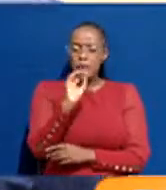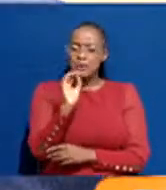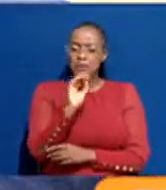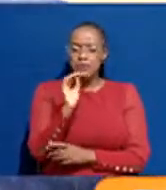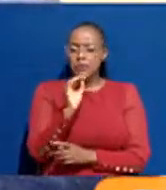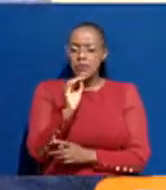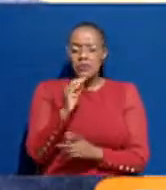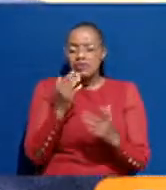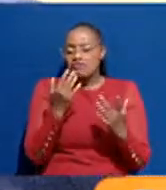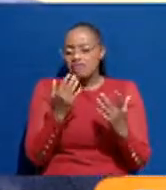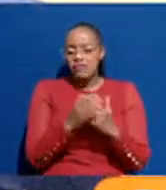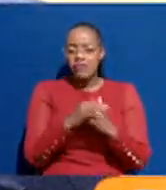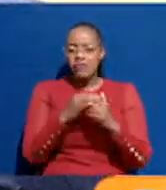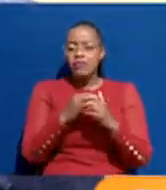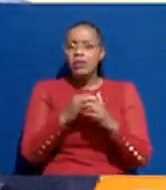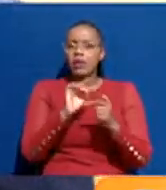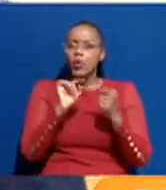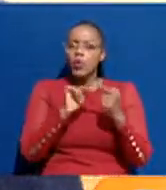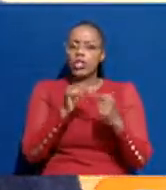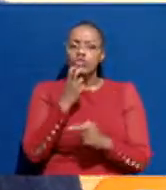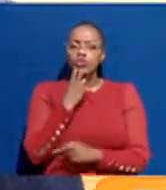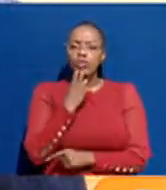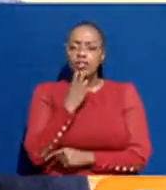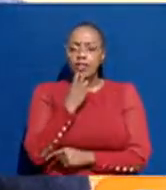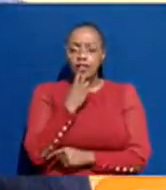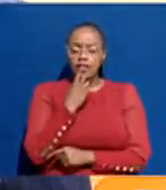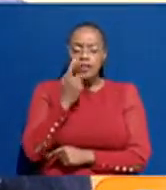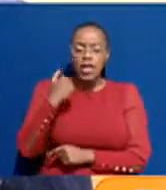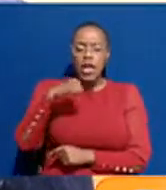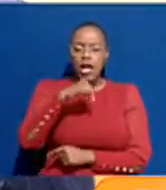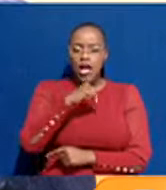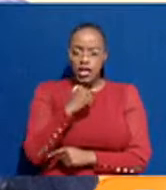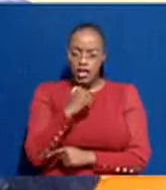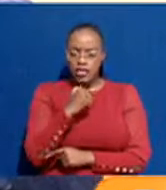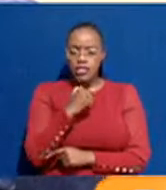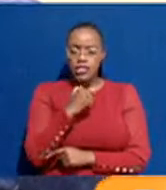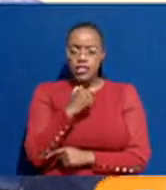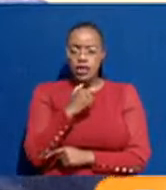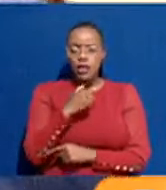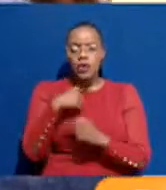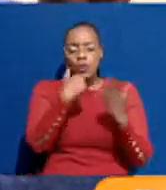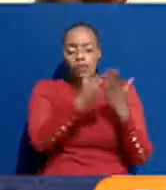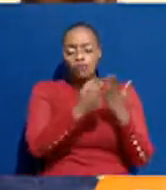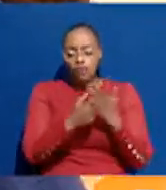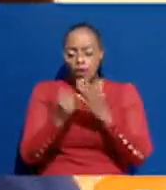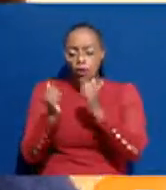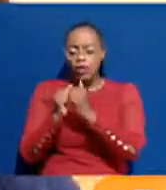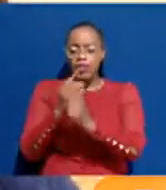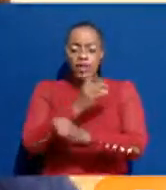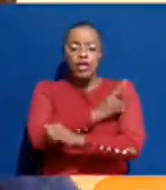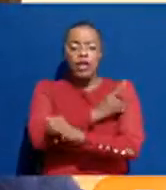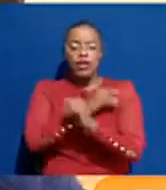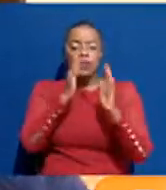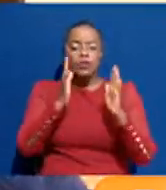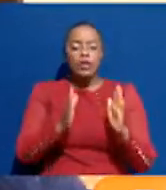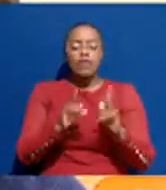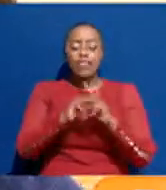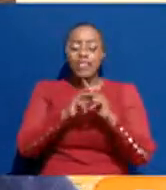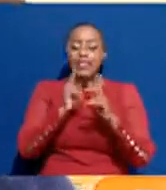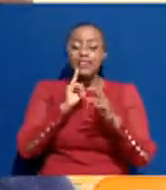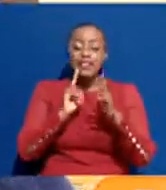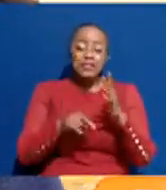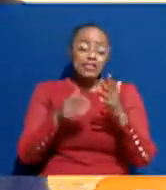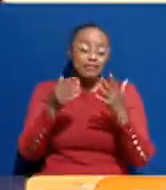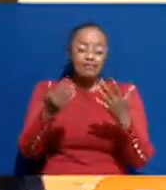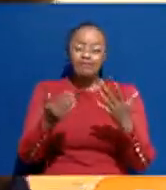inastahili. Kutoka Tuesday tukaweza kujadiliana na madaktari, wakaanza kusema